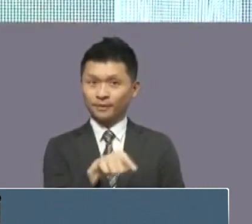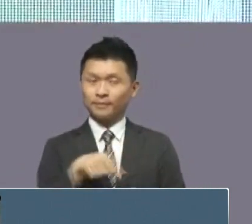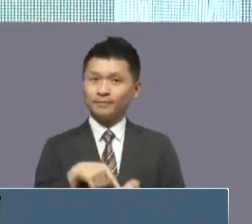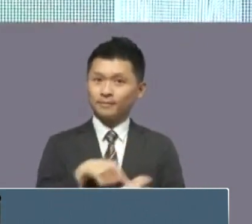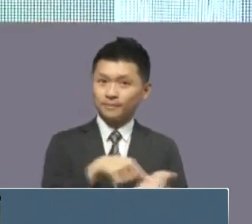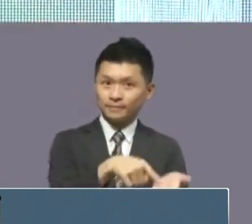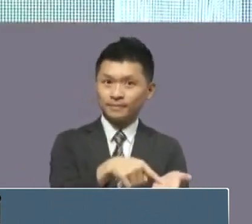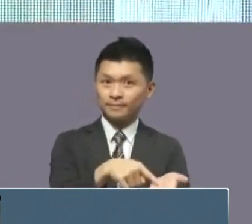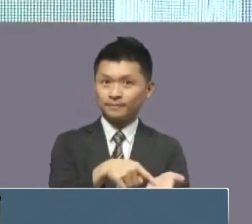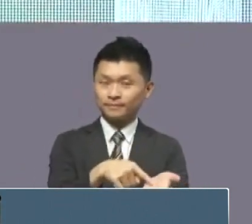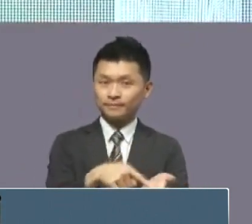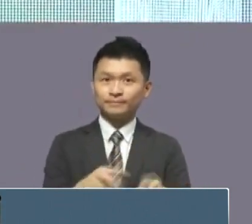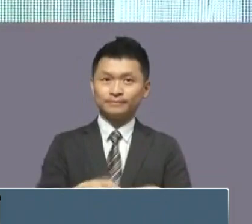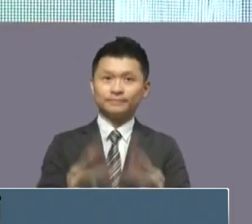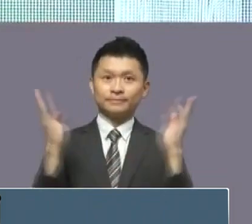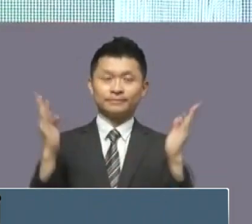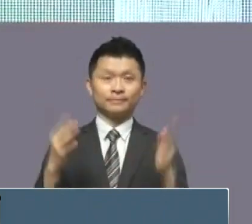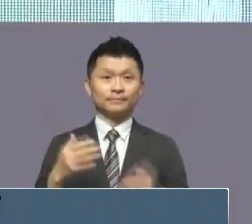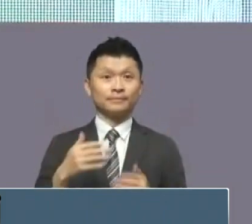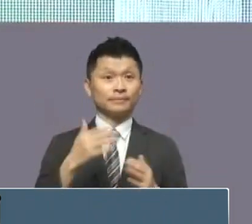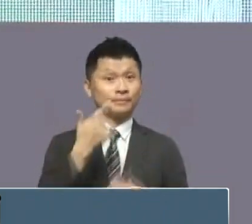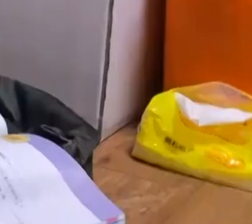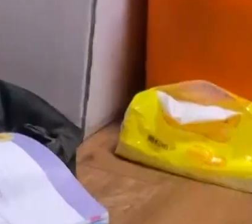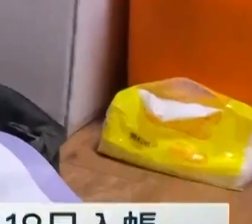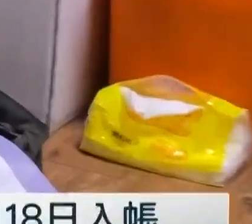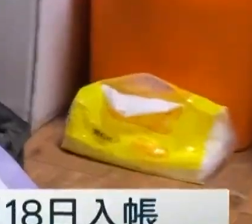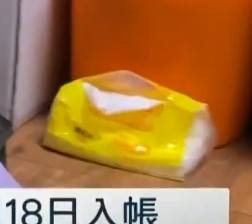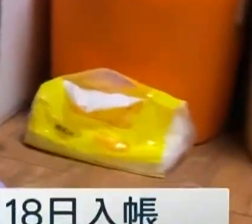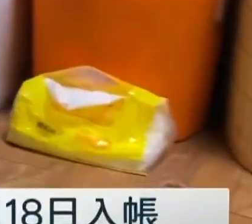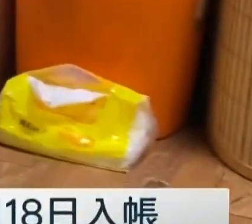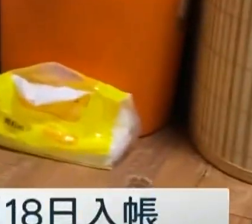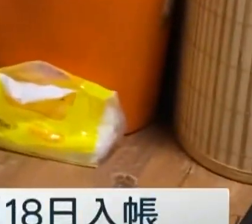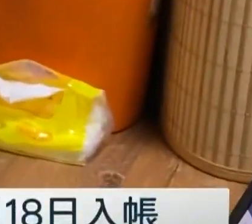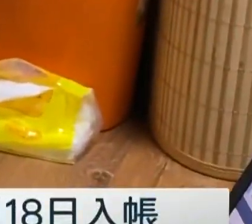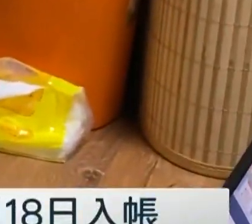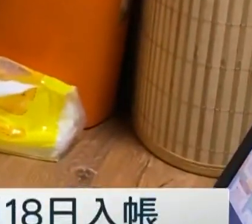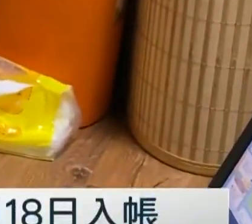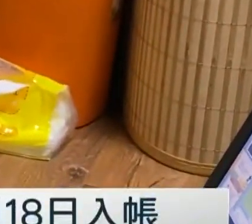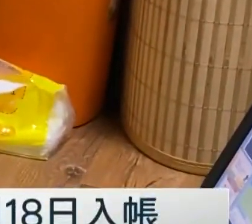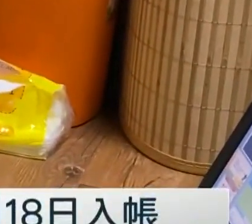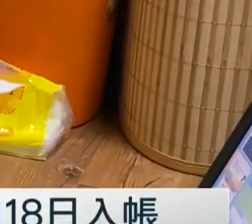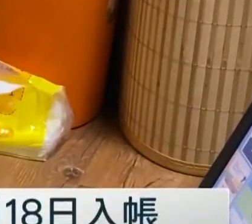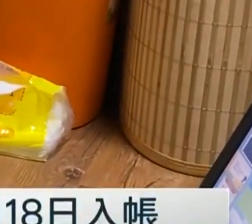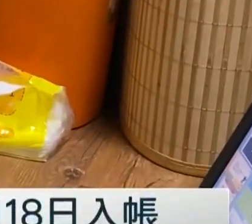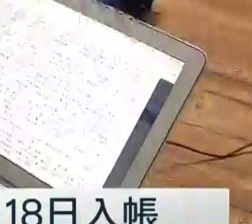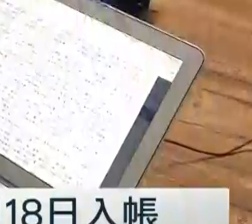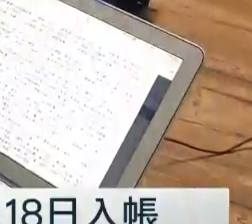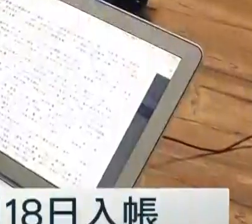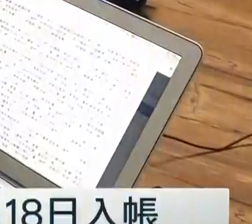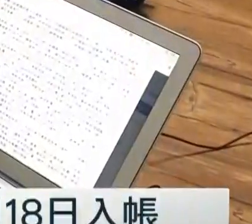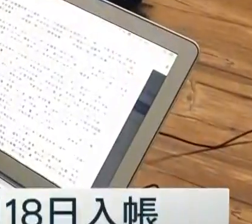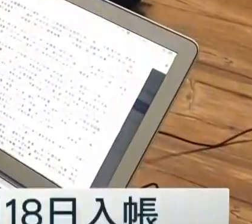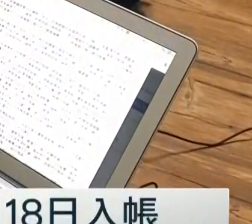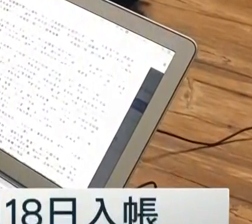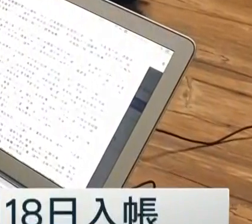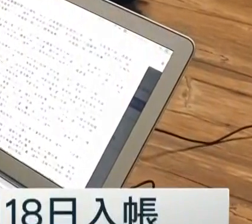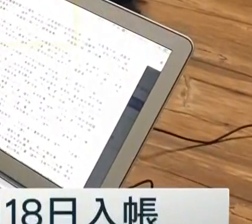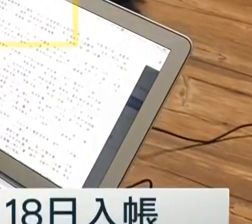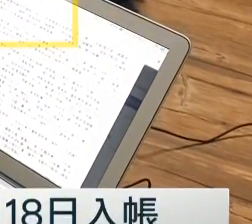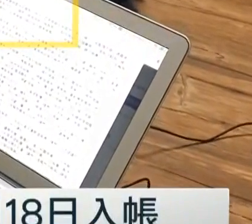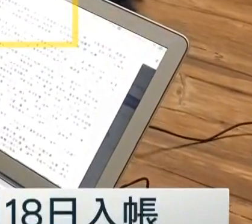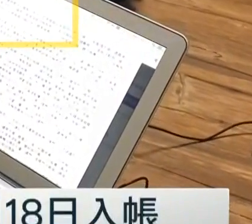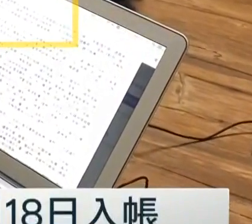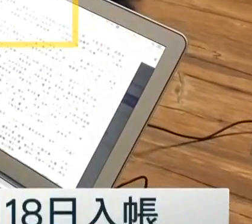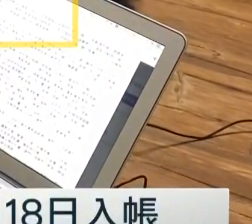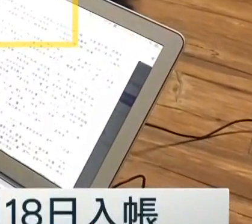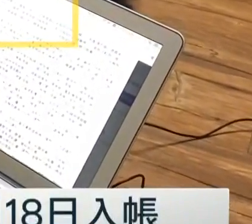开放由家长或监护人来做请领。 纾困4.0中，孩童家庭防疫补贴即将在15号开放申请。